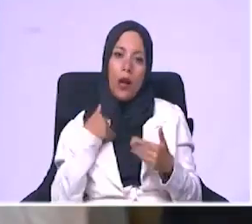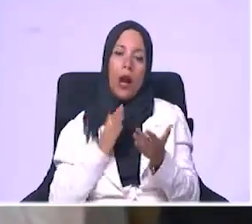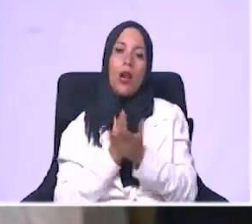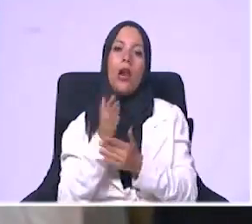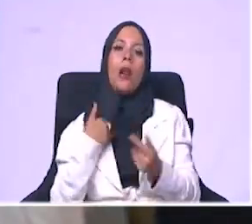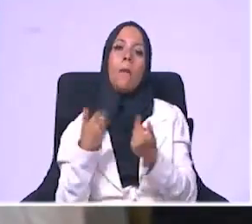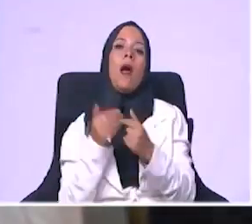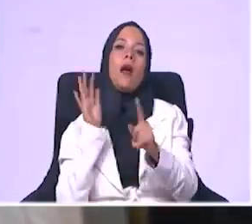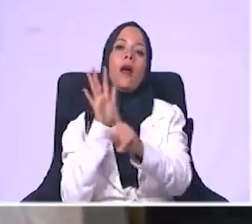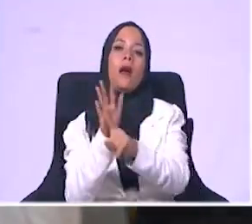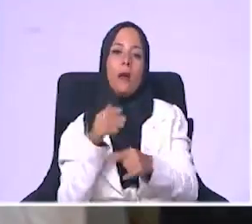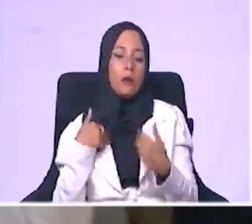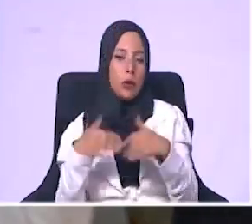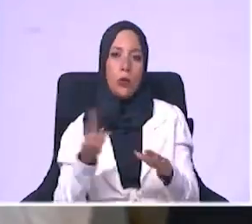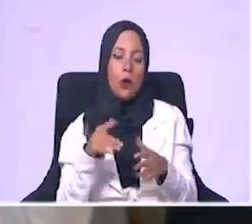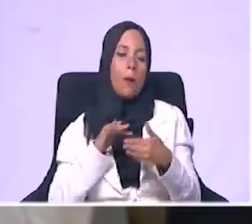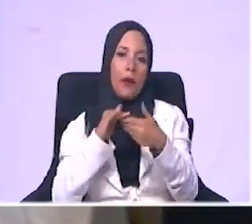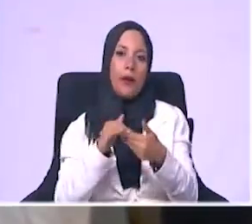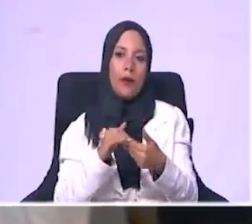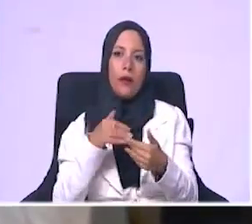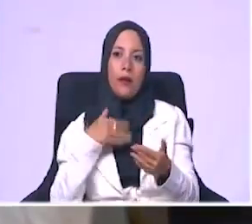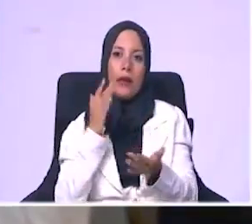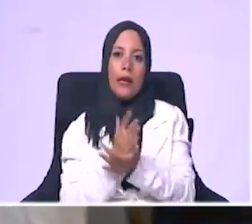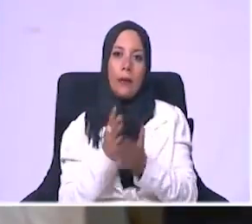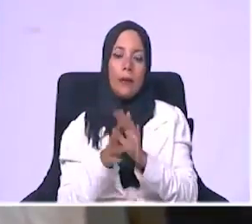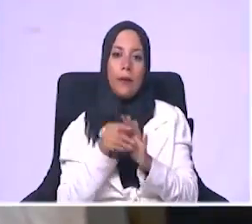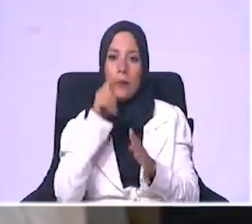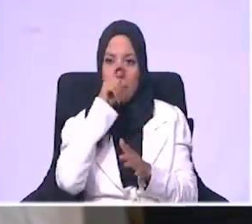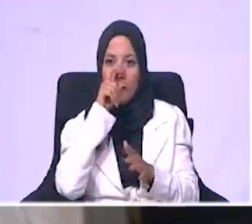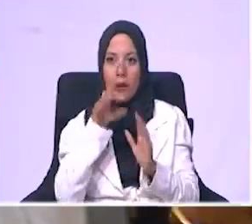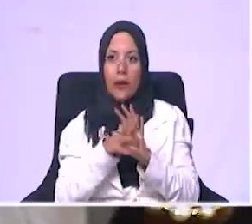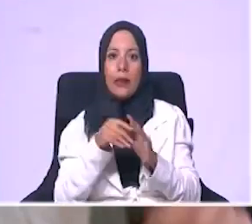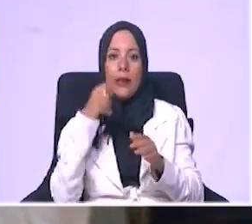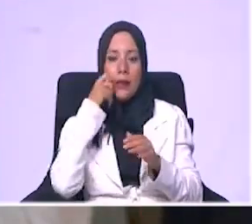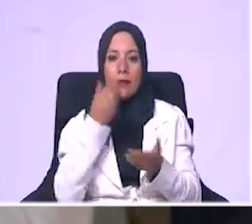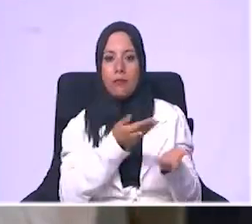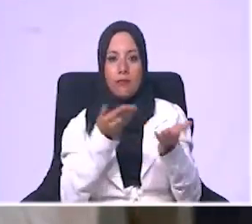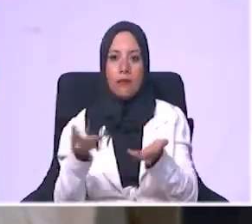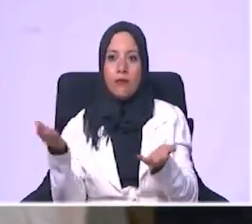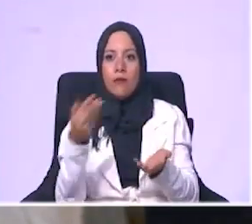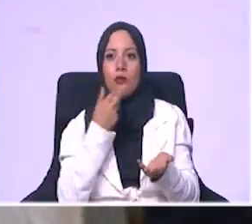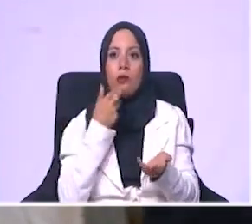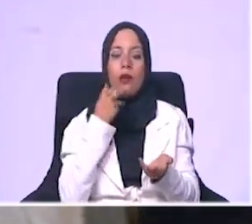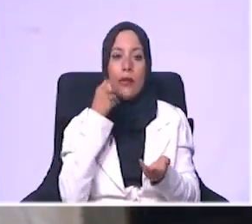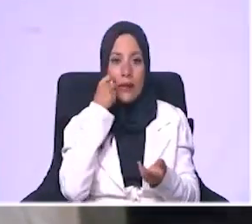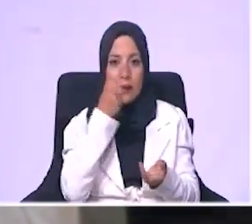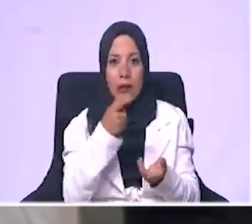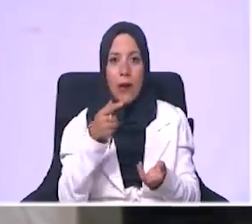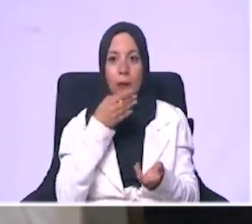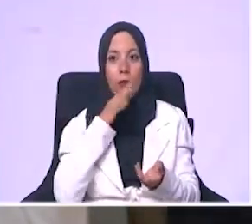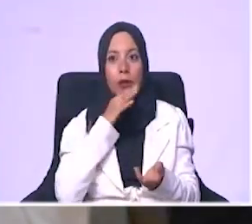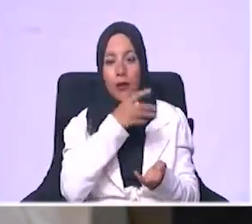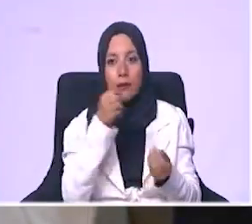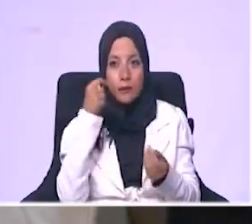معاكي وكان مطلوبه يامها ان في يعني من البلد طلب ترشيح ان رجال البلد يرشحوني والحمد لله